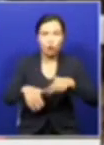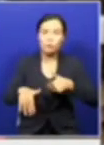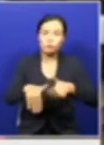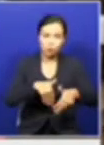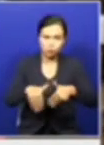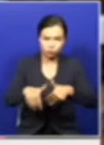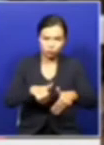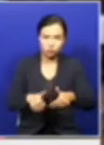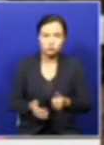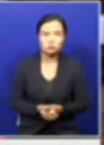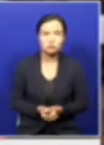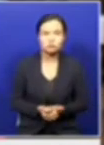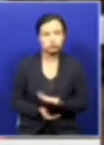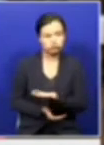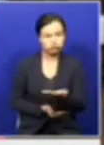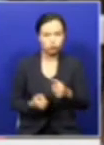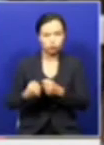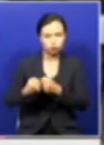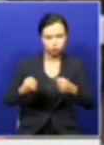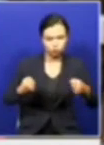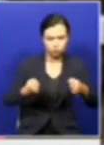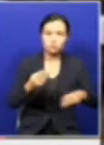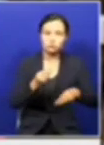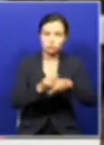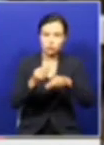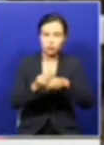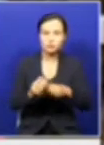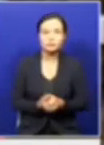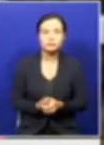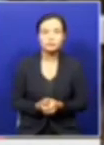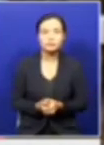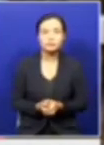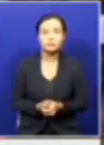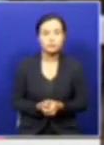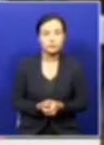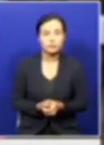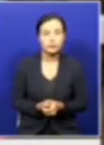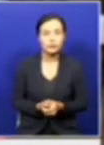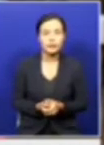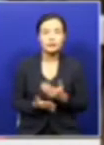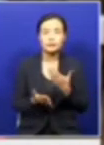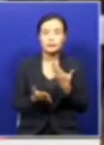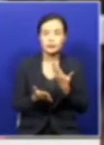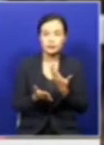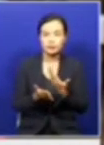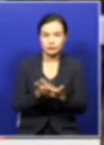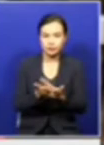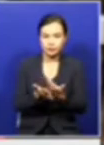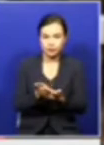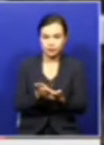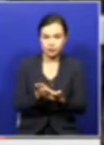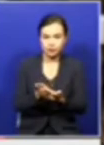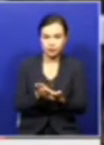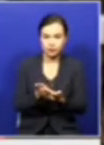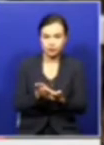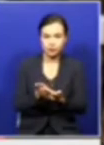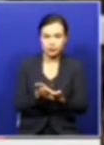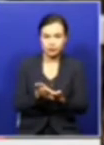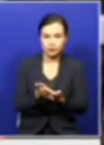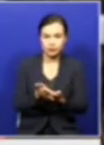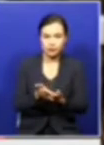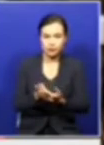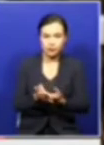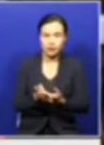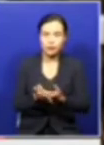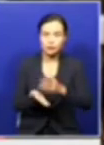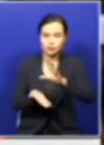ชนเหล่านี้ออกไปไม่ว่าจะเป็นเรื่องของการลดหย่อนหรือว่ายกเว้นการ